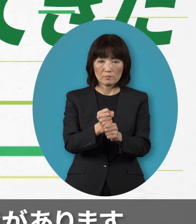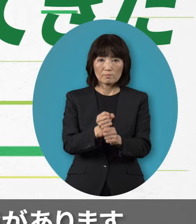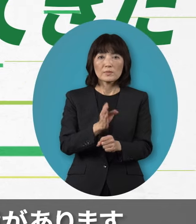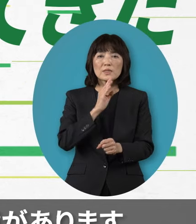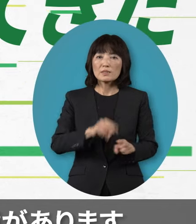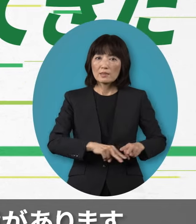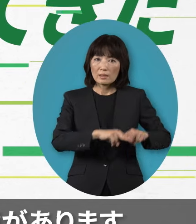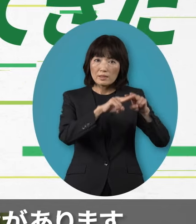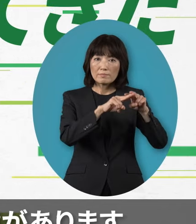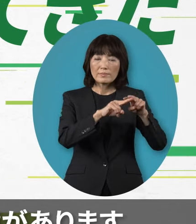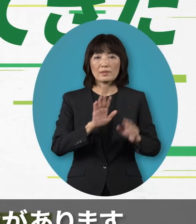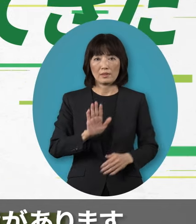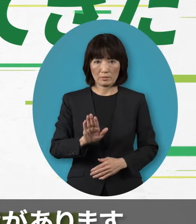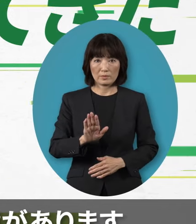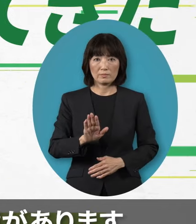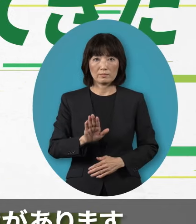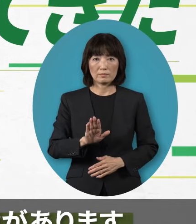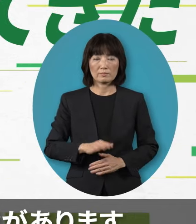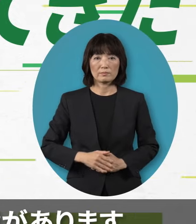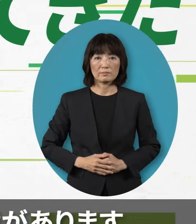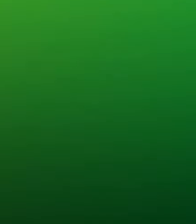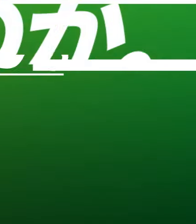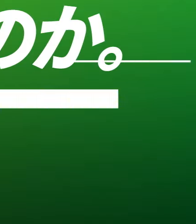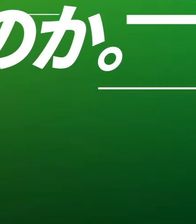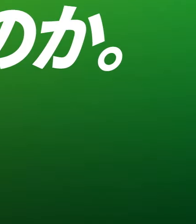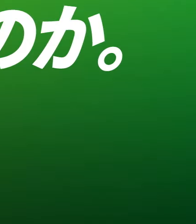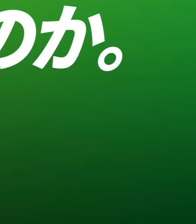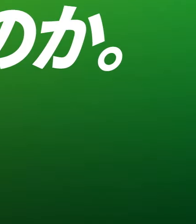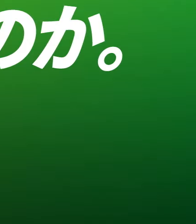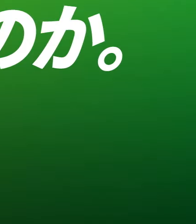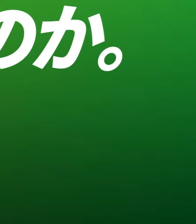かな実績があります。